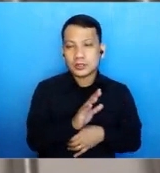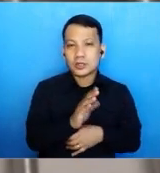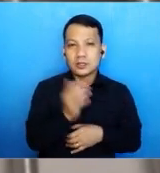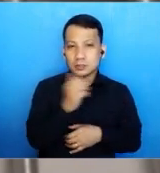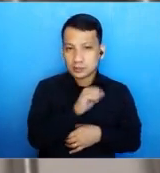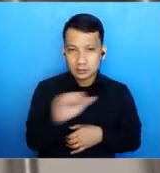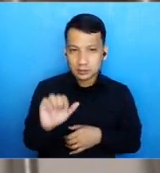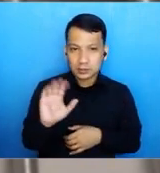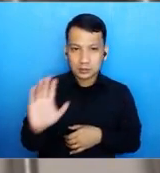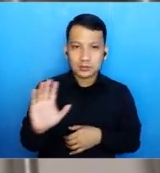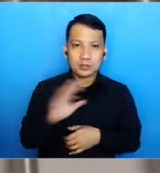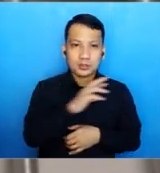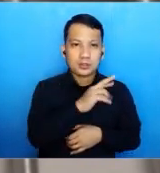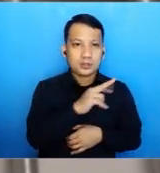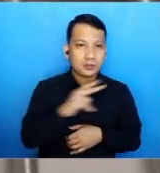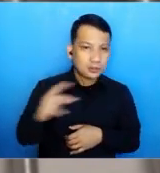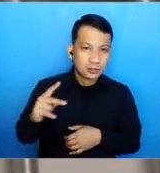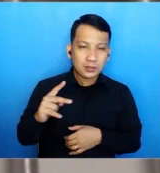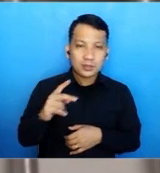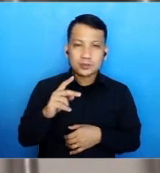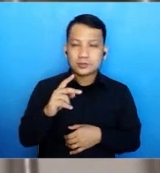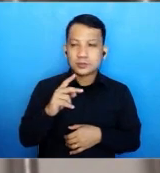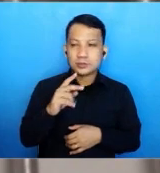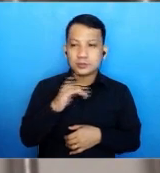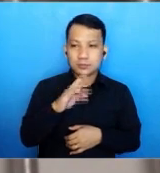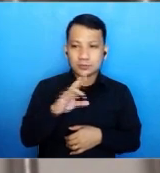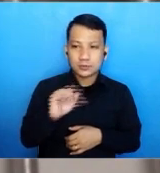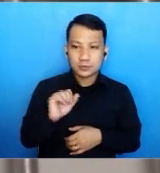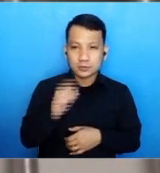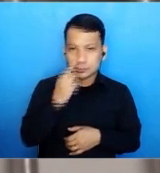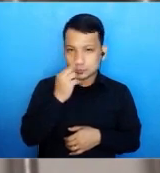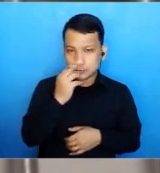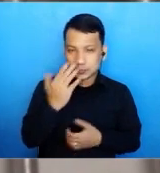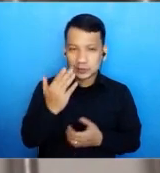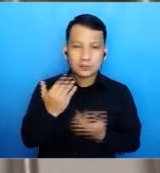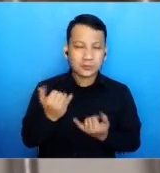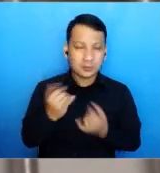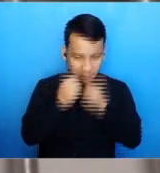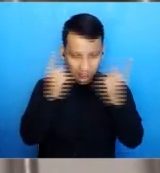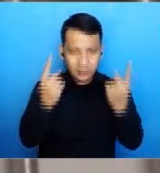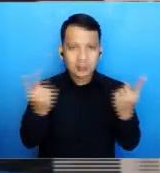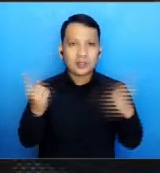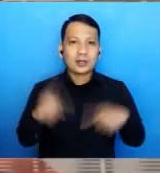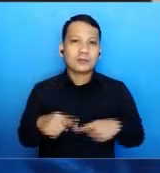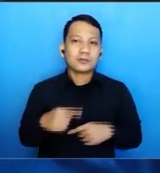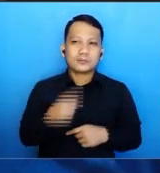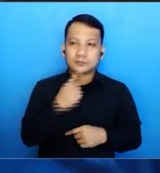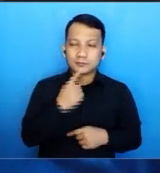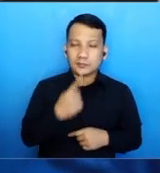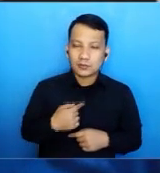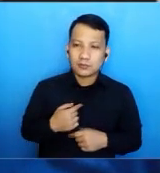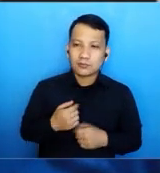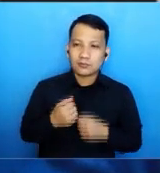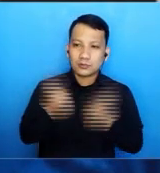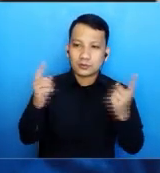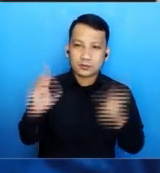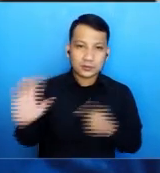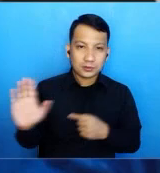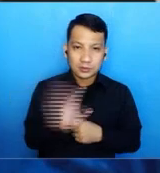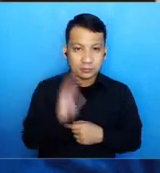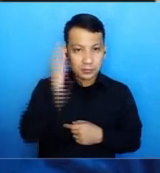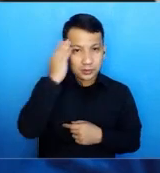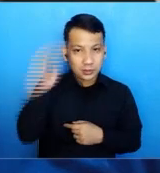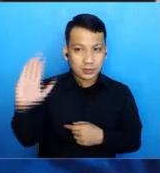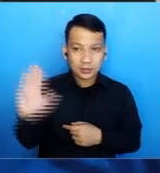sa Paralympic. Kasi ano lang, biro-biro ko lang dati yon. Pero ngayon, nagkakatotoo na siya. Hindi alam ng mga tao,